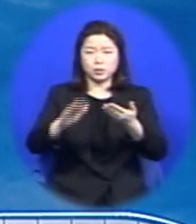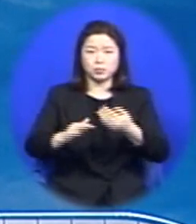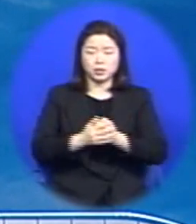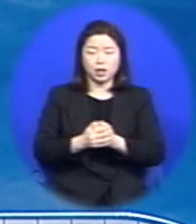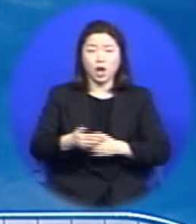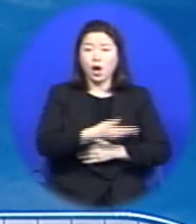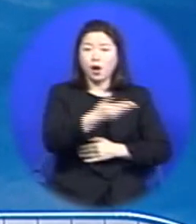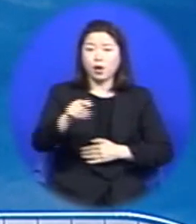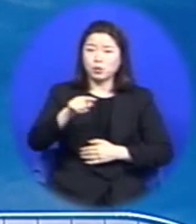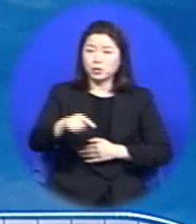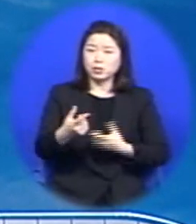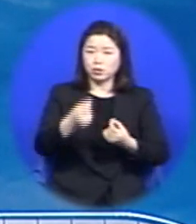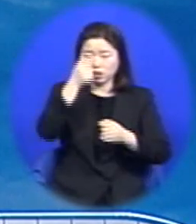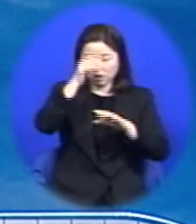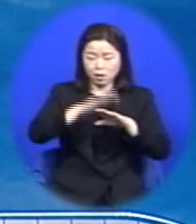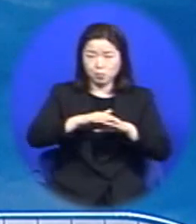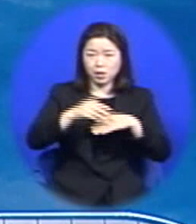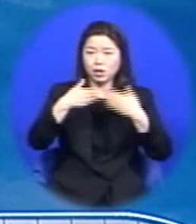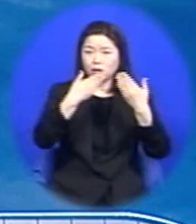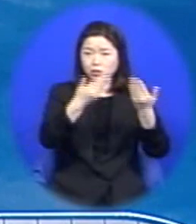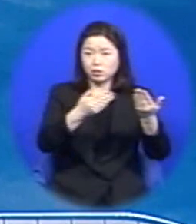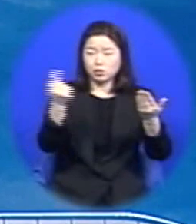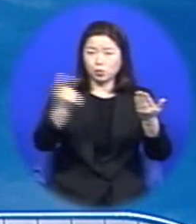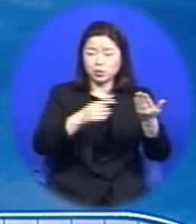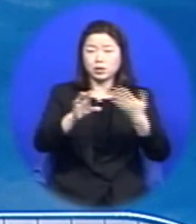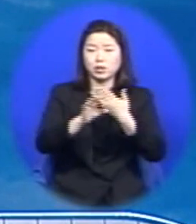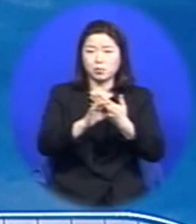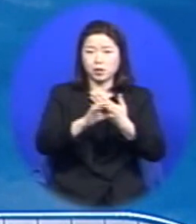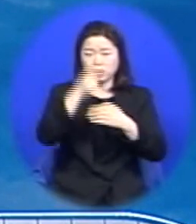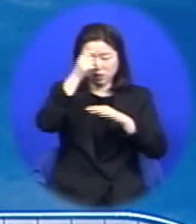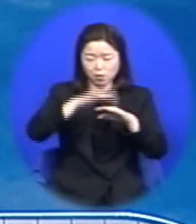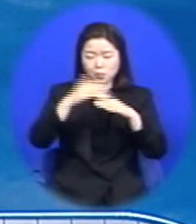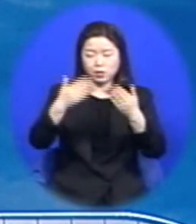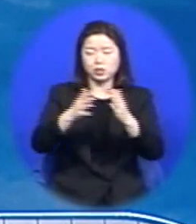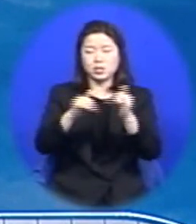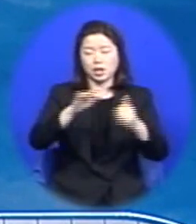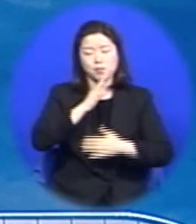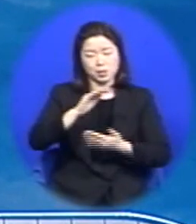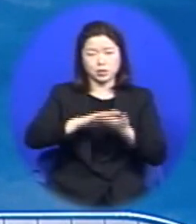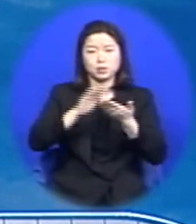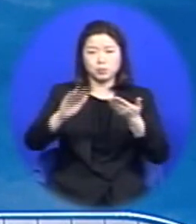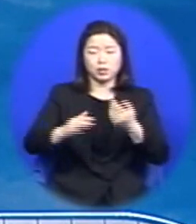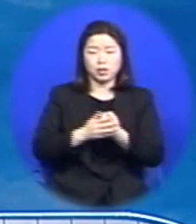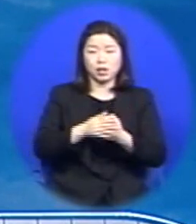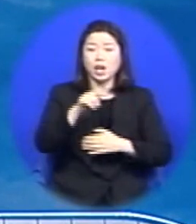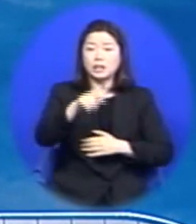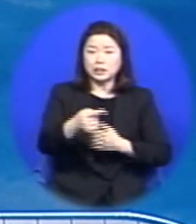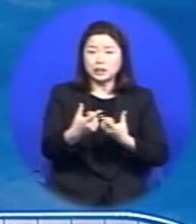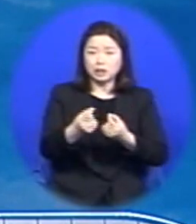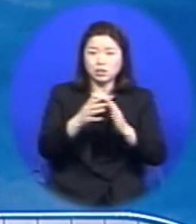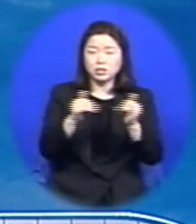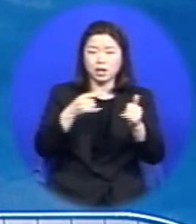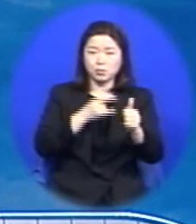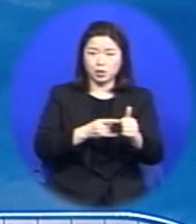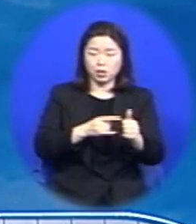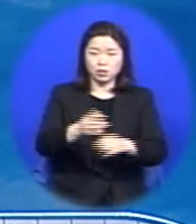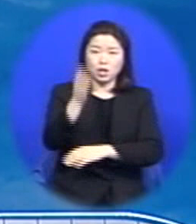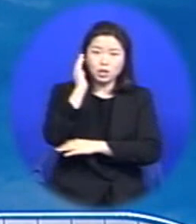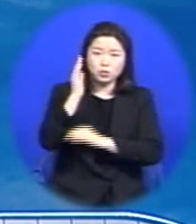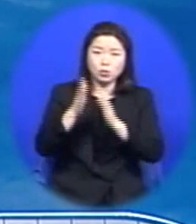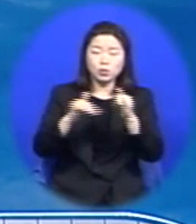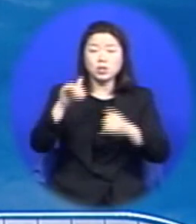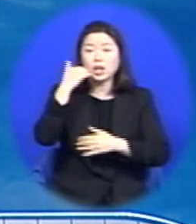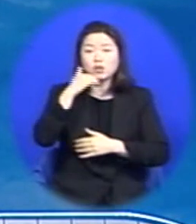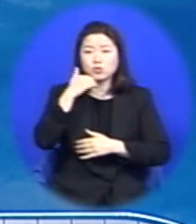여러분이 그렇게 예배를 오셨다면 여러분은 예배 드리는 사람. 그렇게 예배 드리는 사람에게는 설교자가 누구냐는